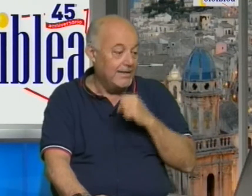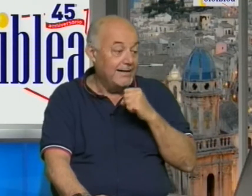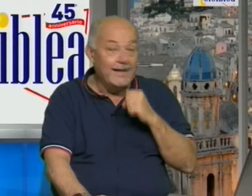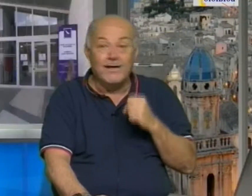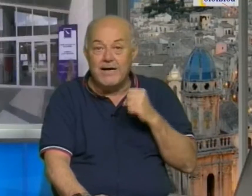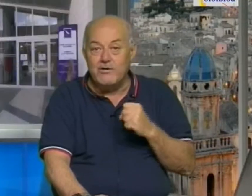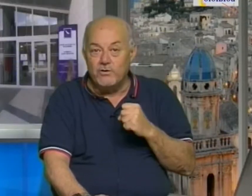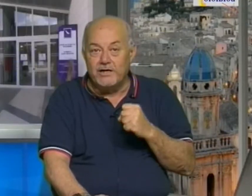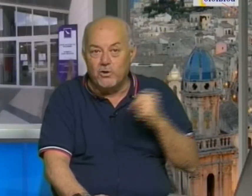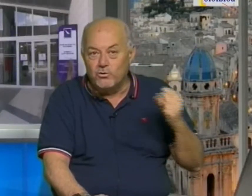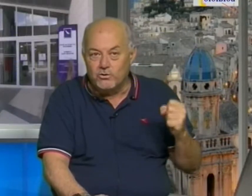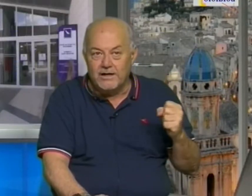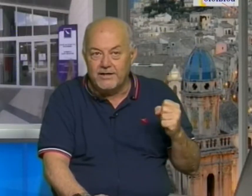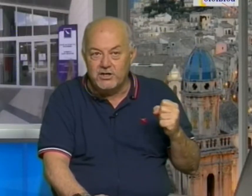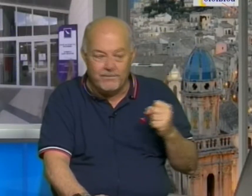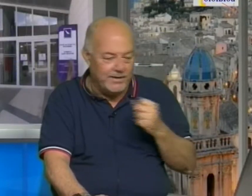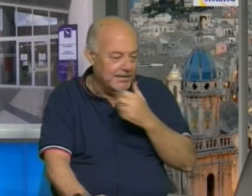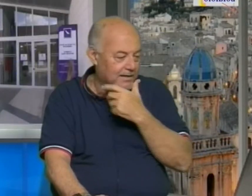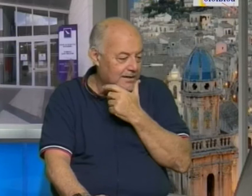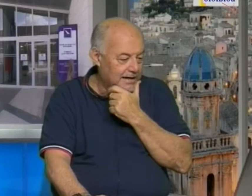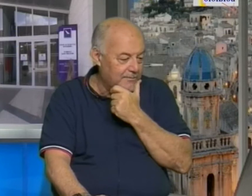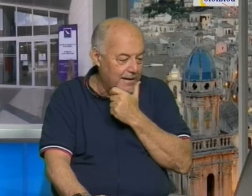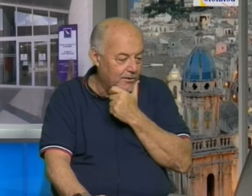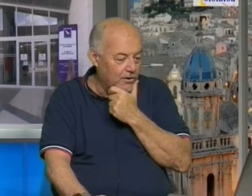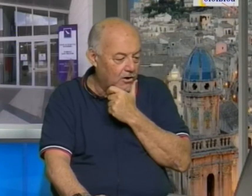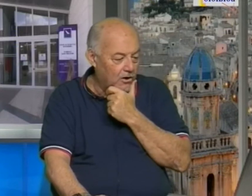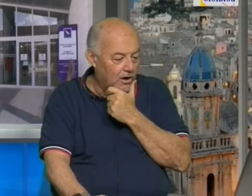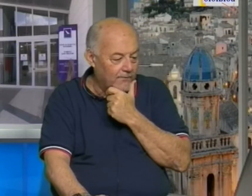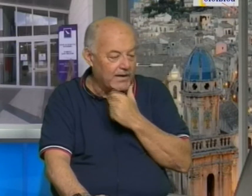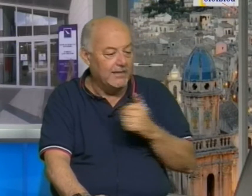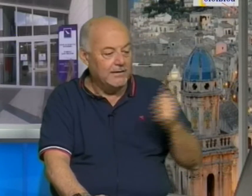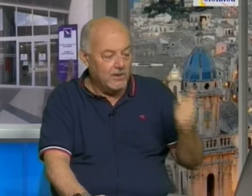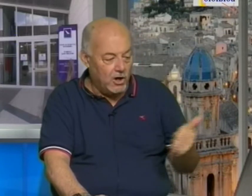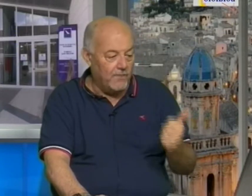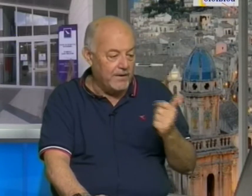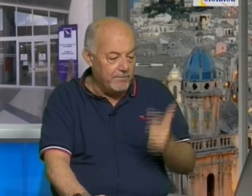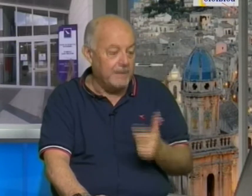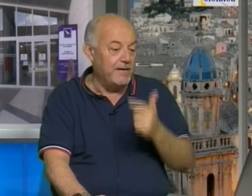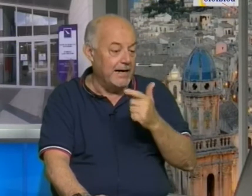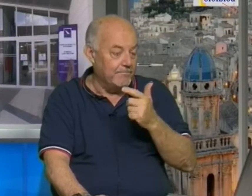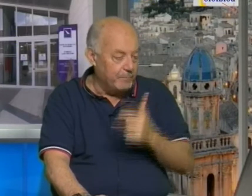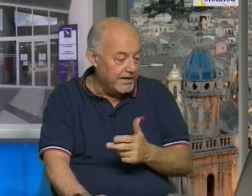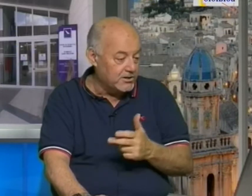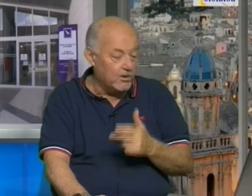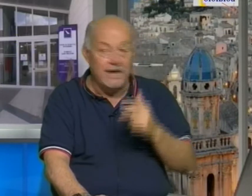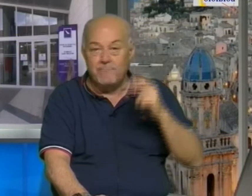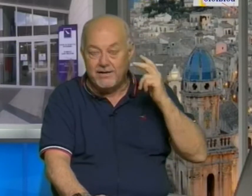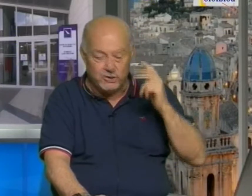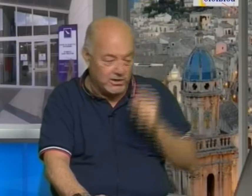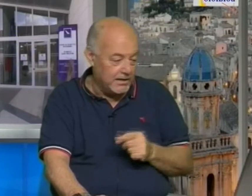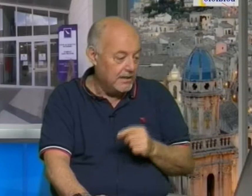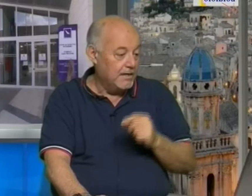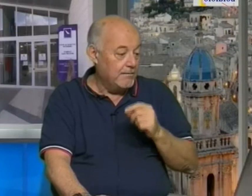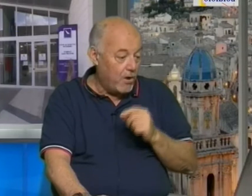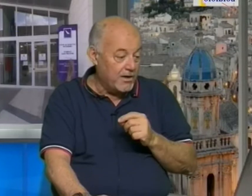17. Il Regno Unito con tutta la racina appesa che abbiamo con Londra, Londra, Birmingham, Bristol e